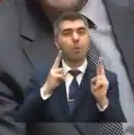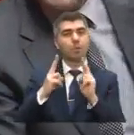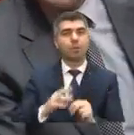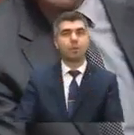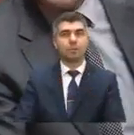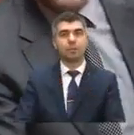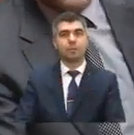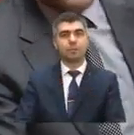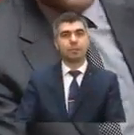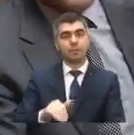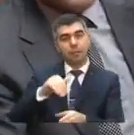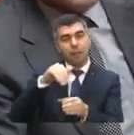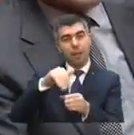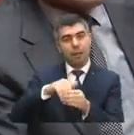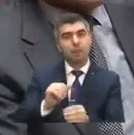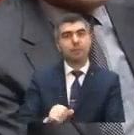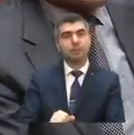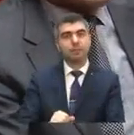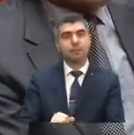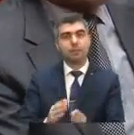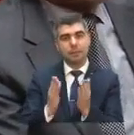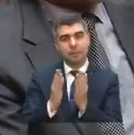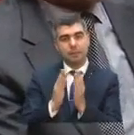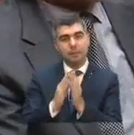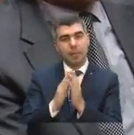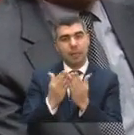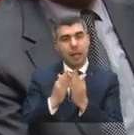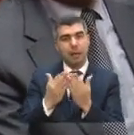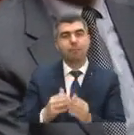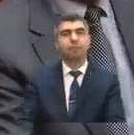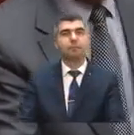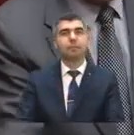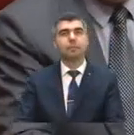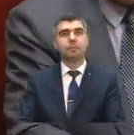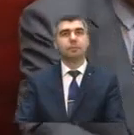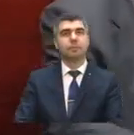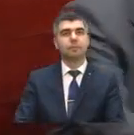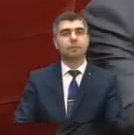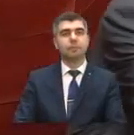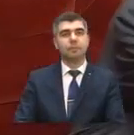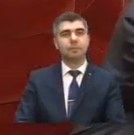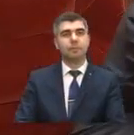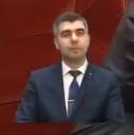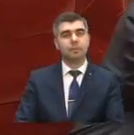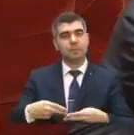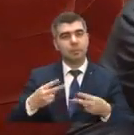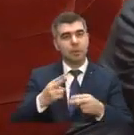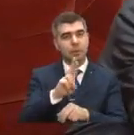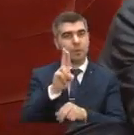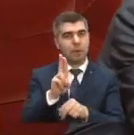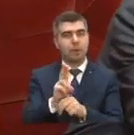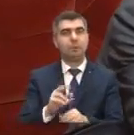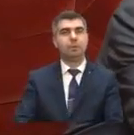المجموعة النيابية للتقدم والاشتراكية. تفضل السيد النائب لبسط السؤال.